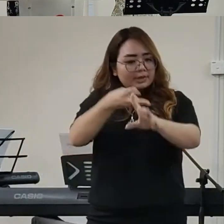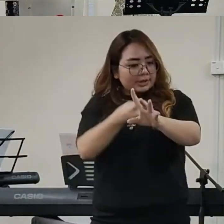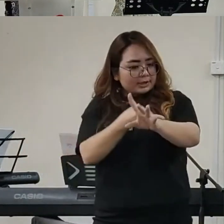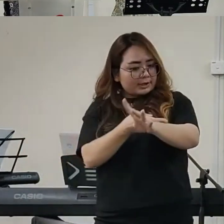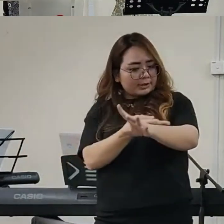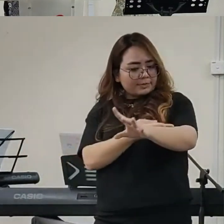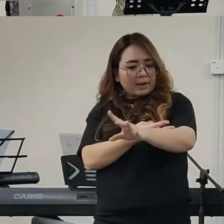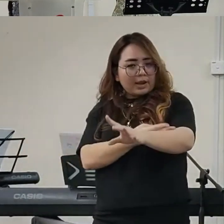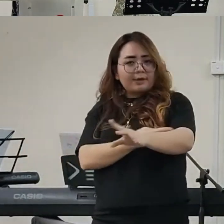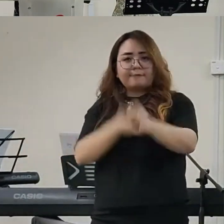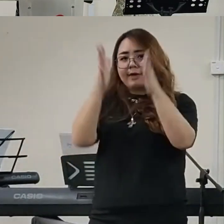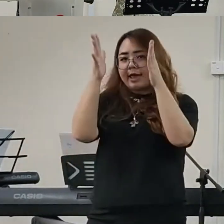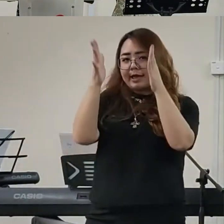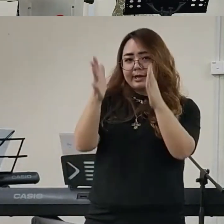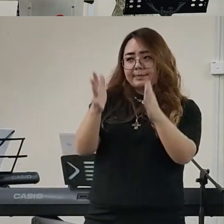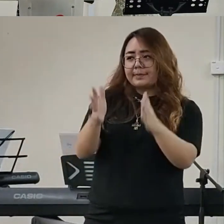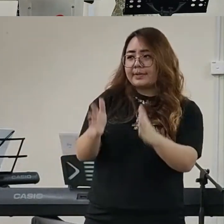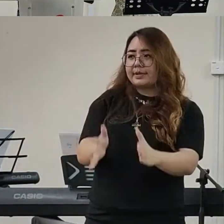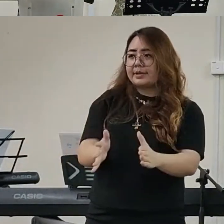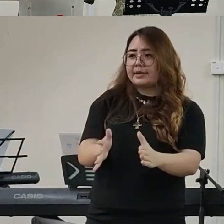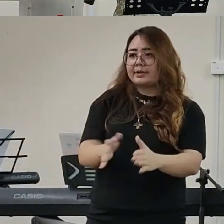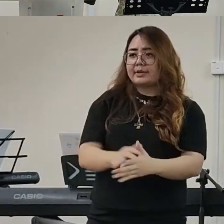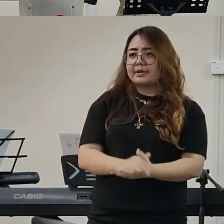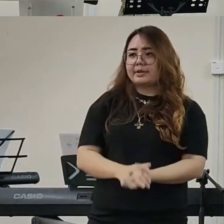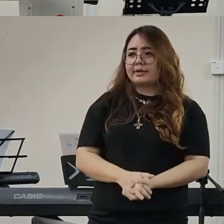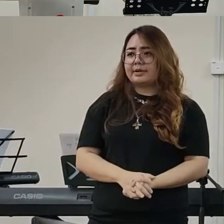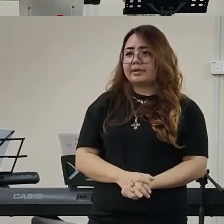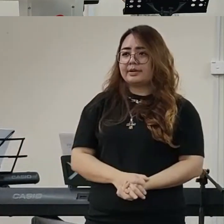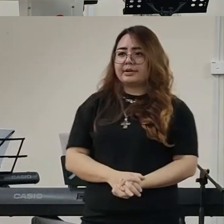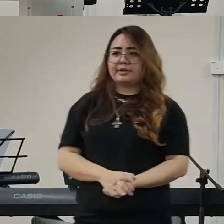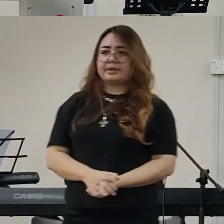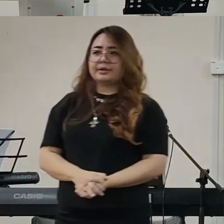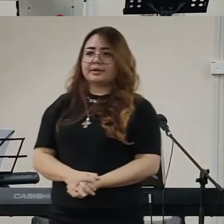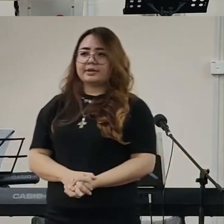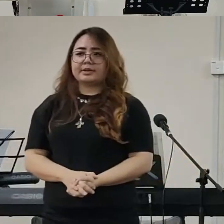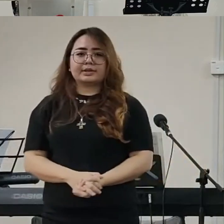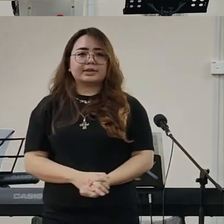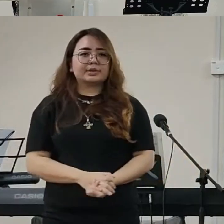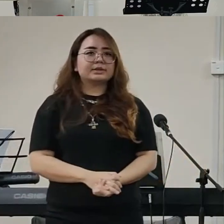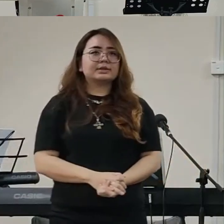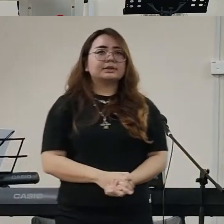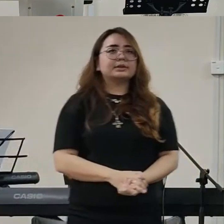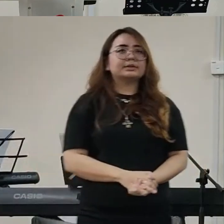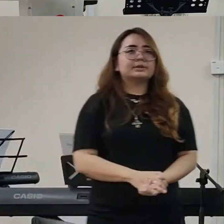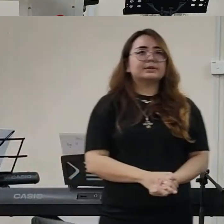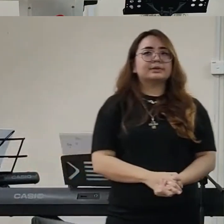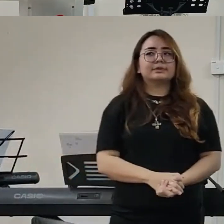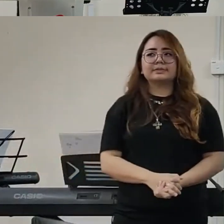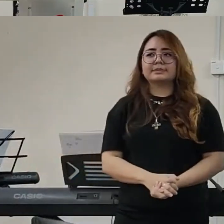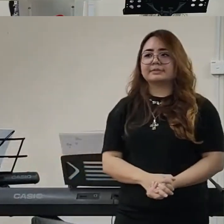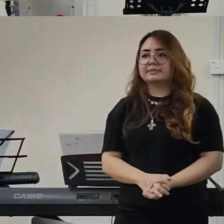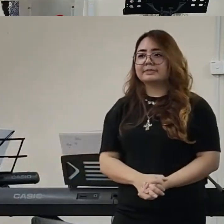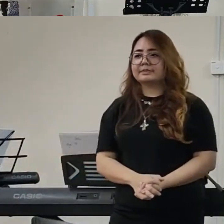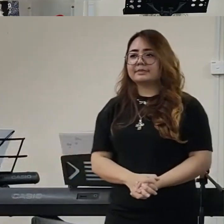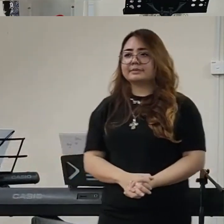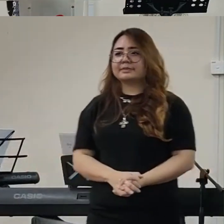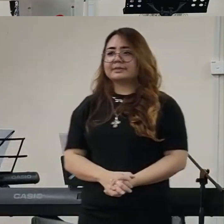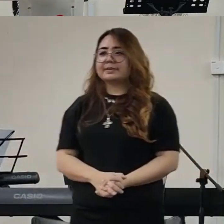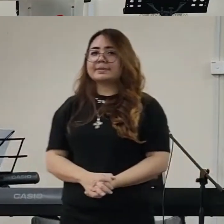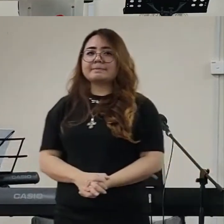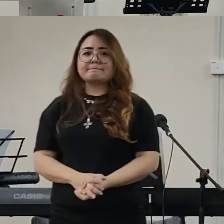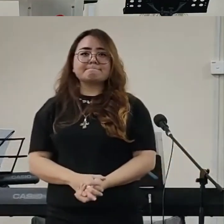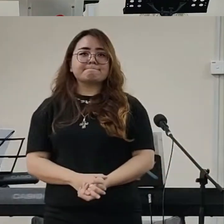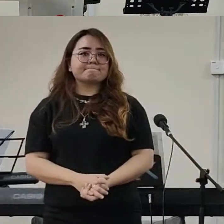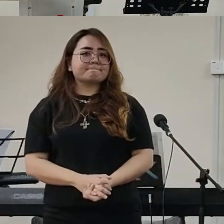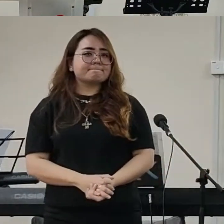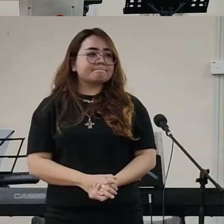this special person who is weak or have no strength. 那第二个就是身为牧者呢，我们就是要特